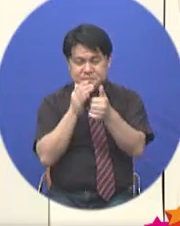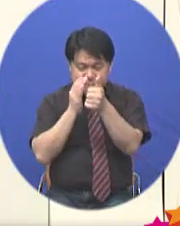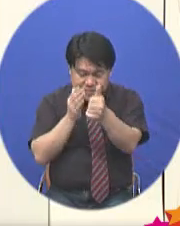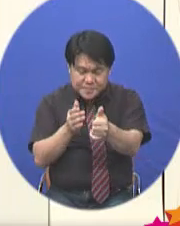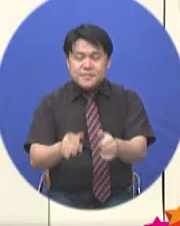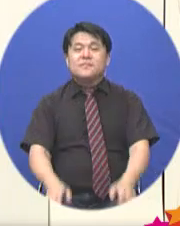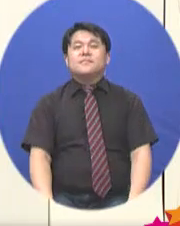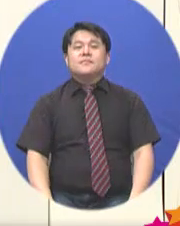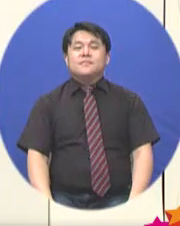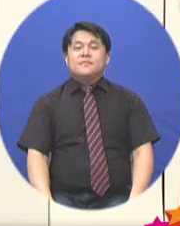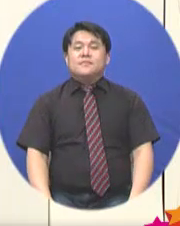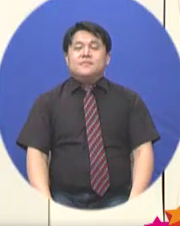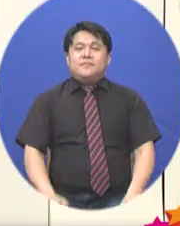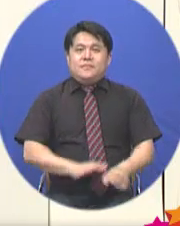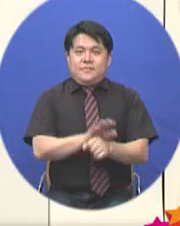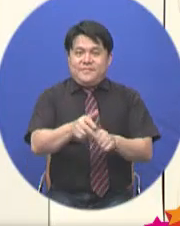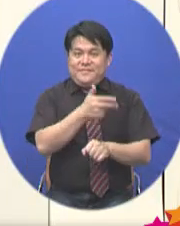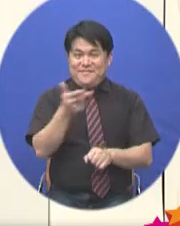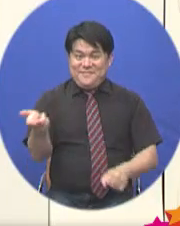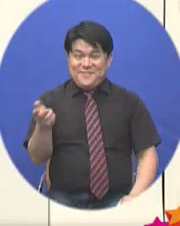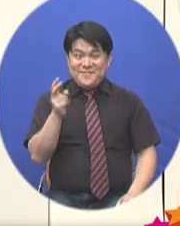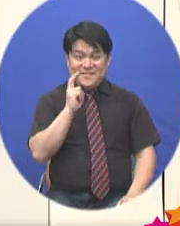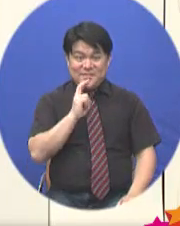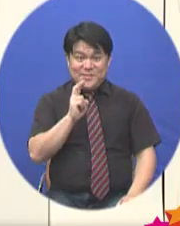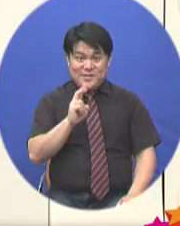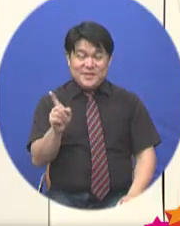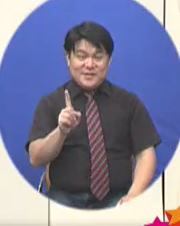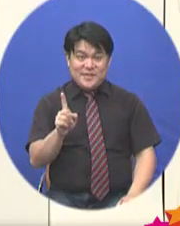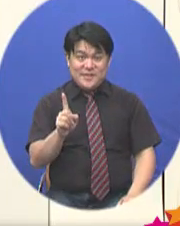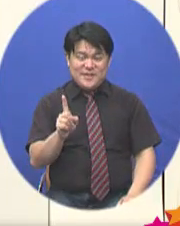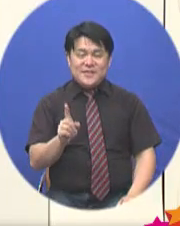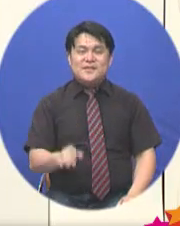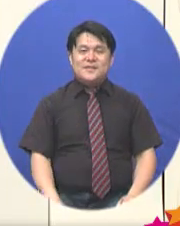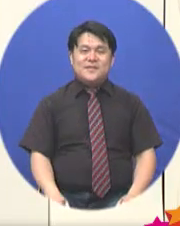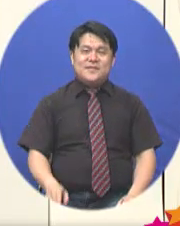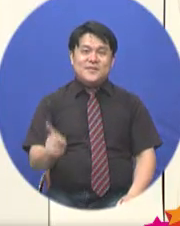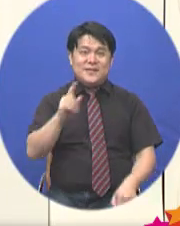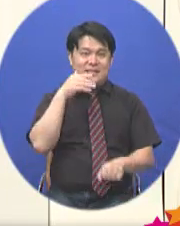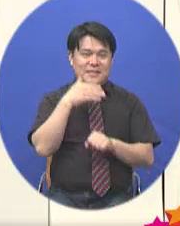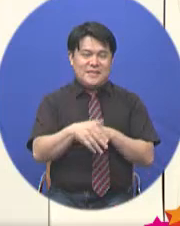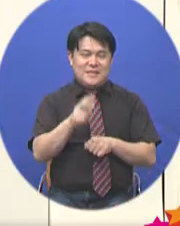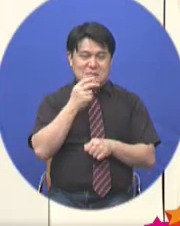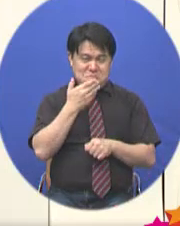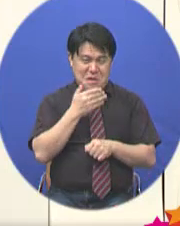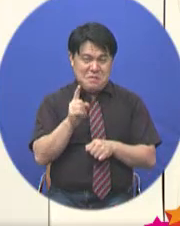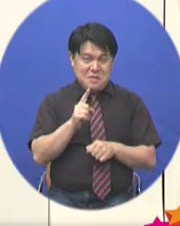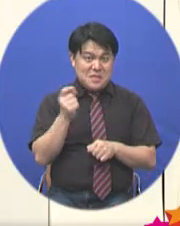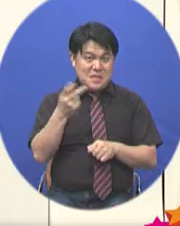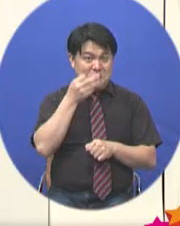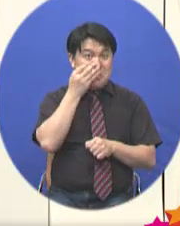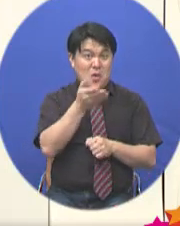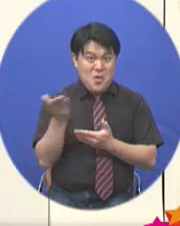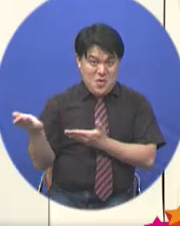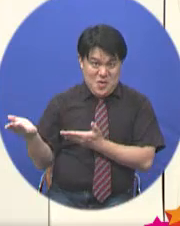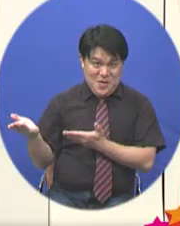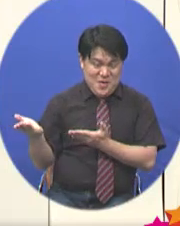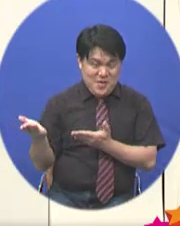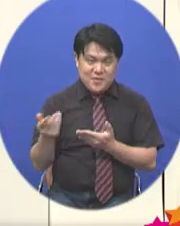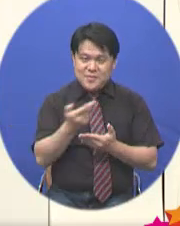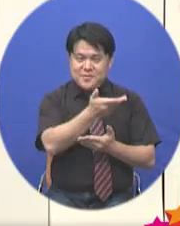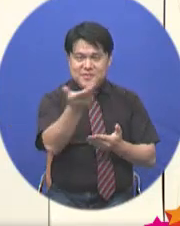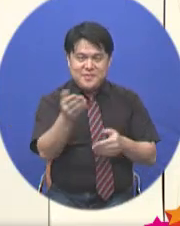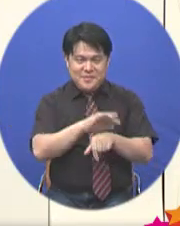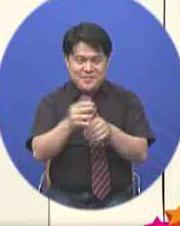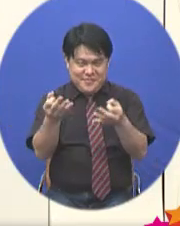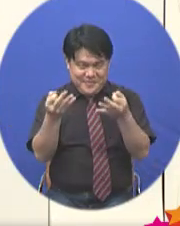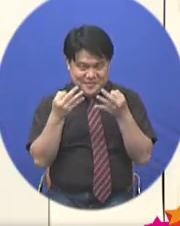부탁드리고요. 사랑은 무지개 정말 어떻게 부르는지 유다은 씨가 다시 부를 테니까요. 시청자